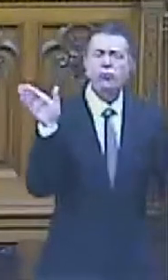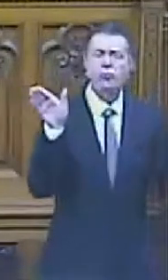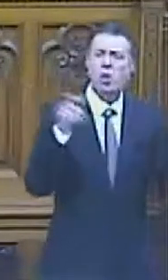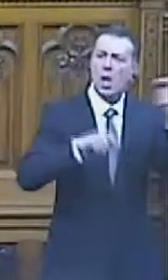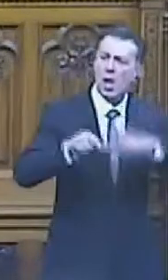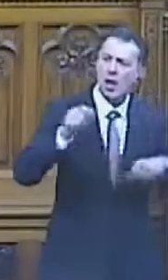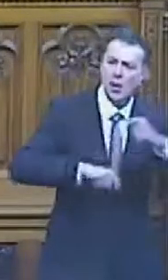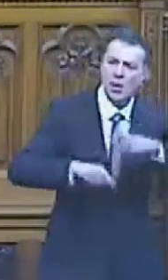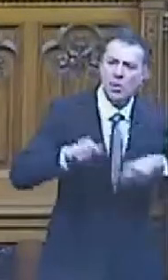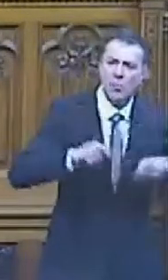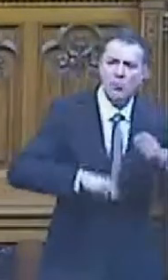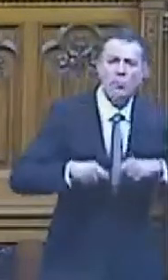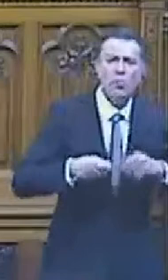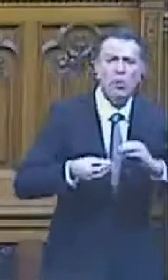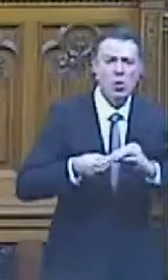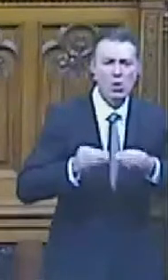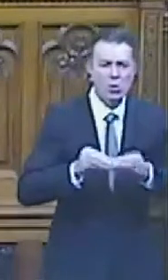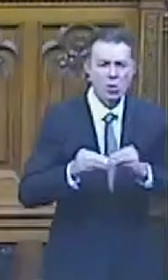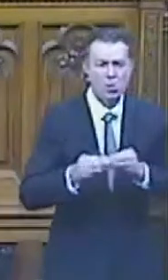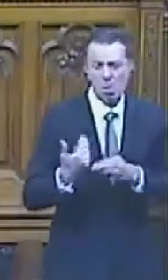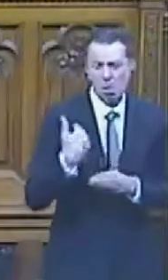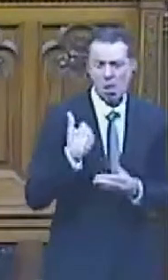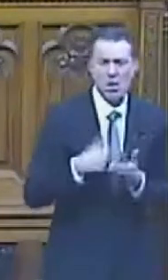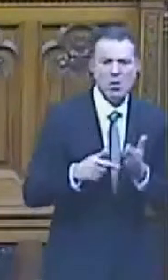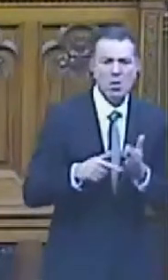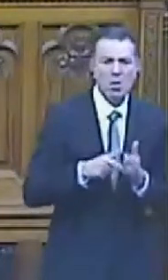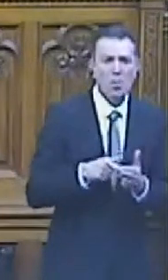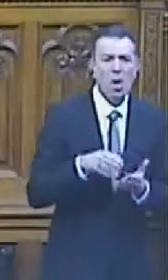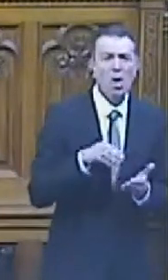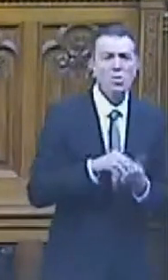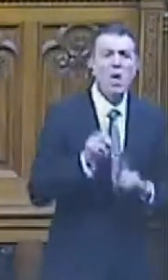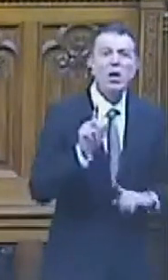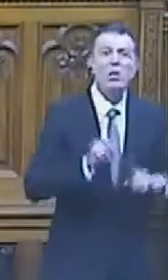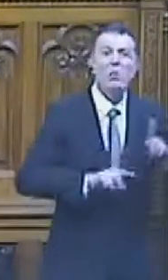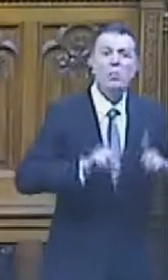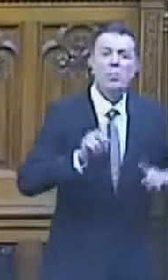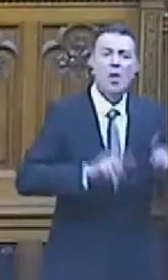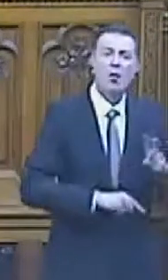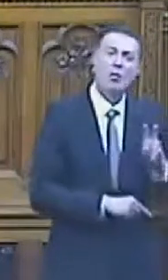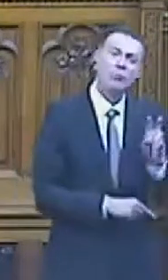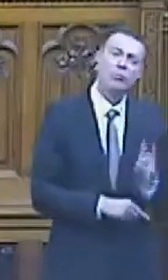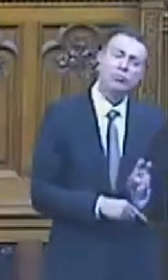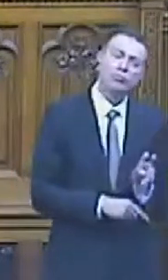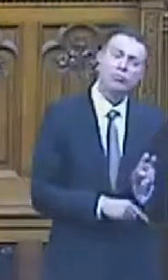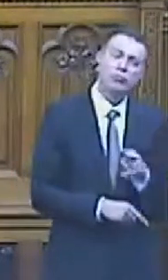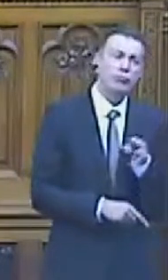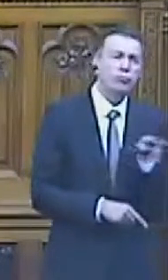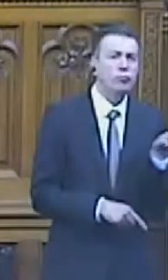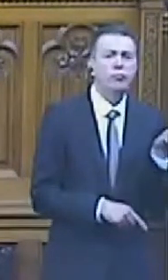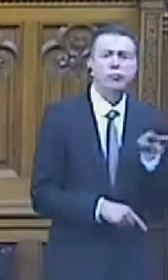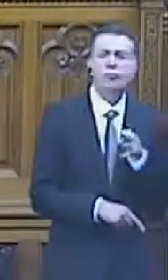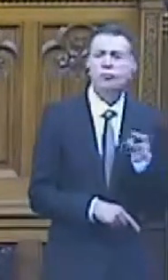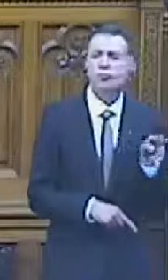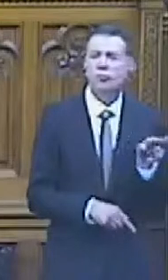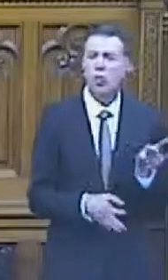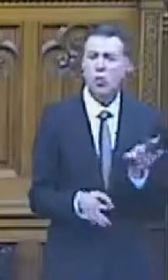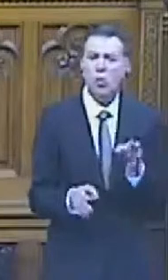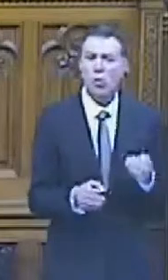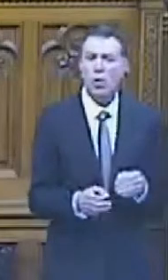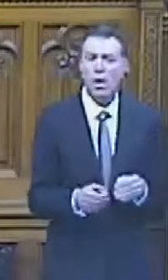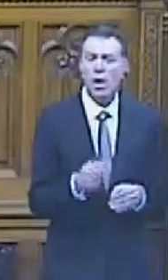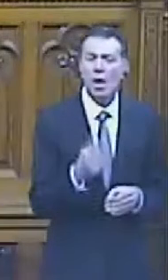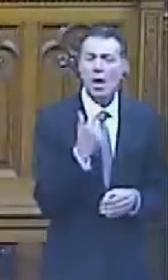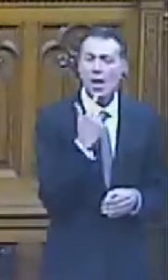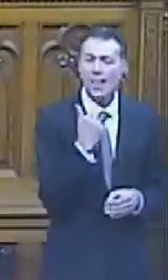bei Supermärkten? Wann sind Sie das letzte Mal am Stadtpark gesessen oder am